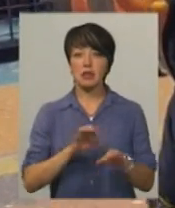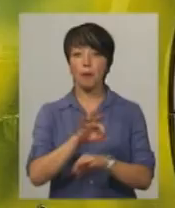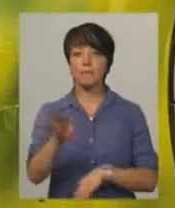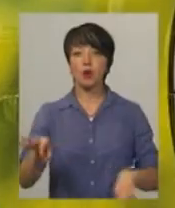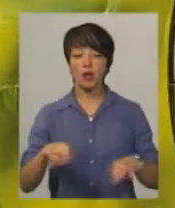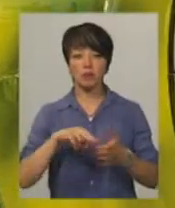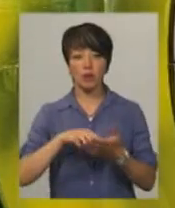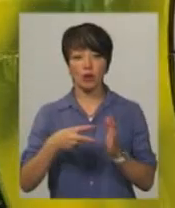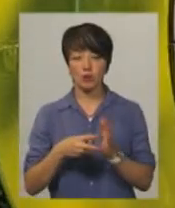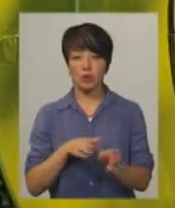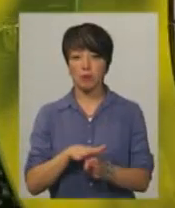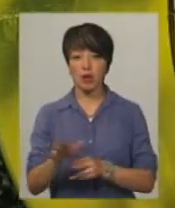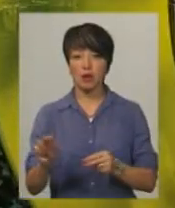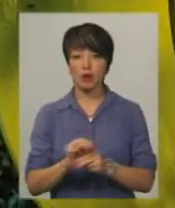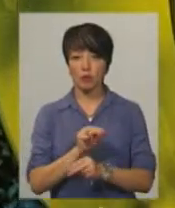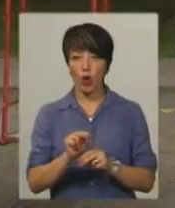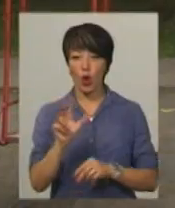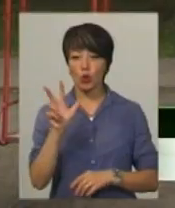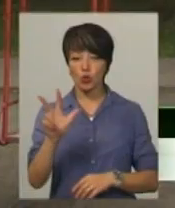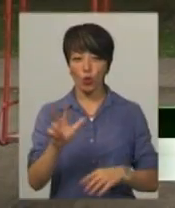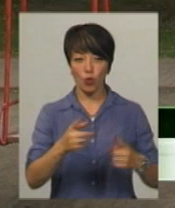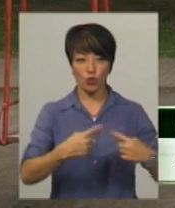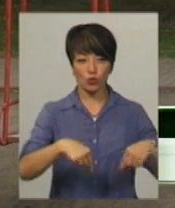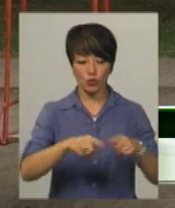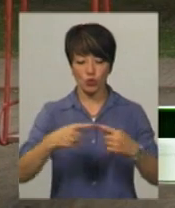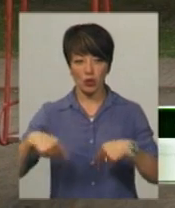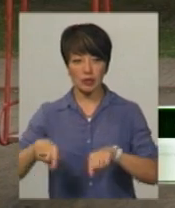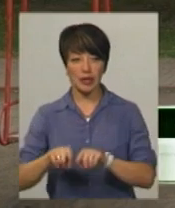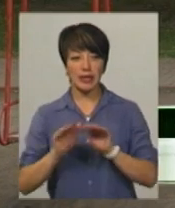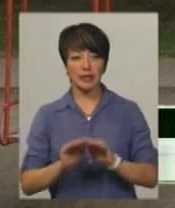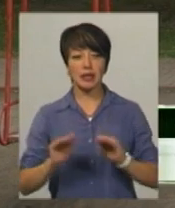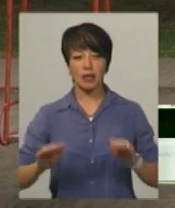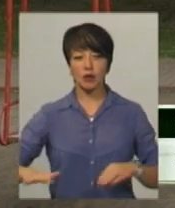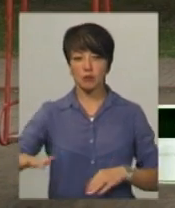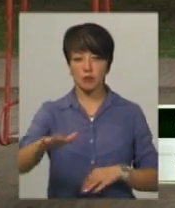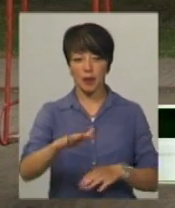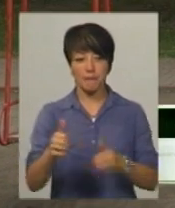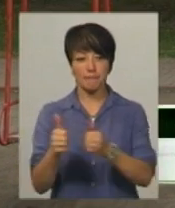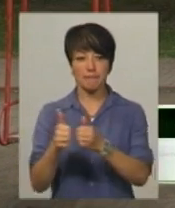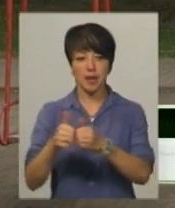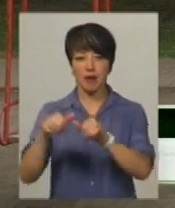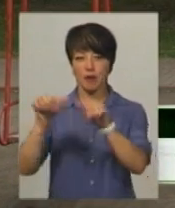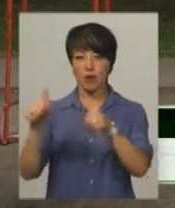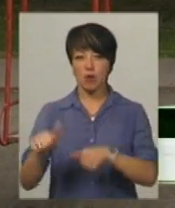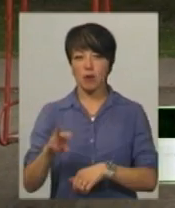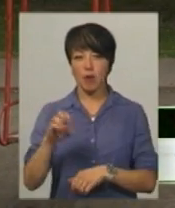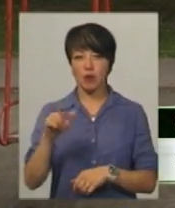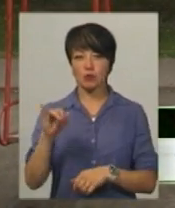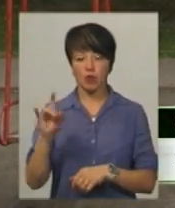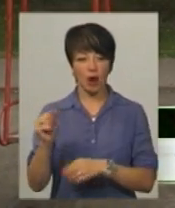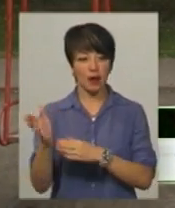планується капітальний ремонт трьох зон дитячого майданчика. Це зона біля фігури Мазура в вигляді